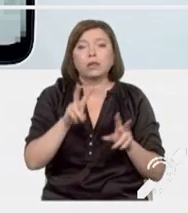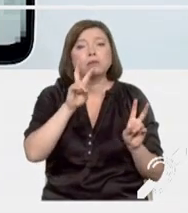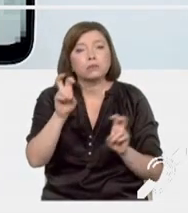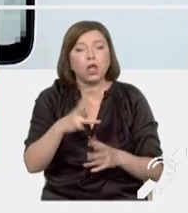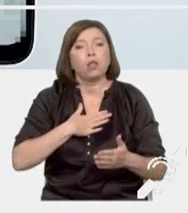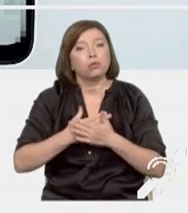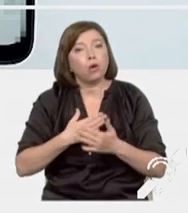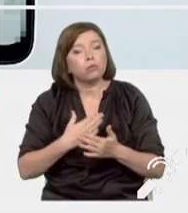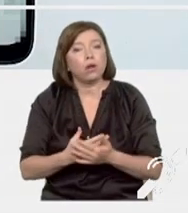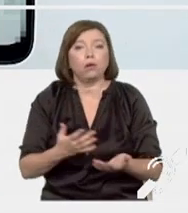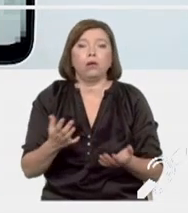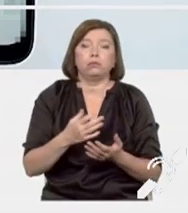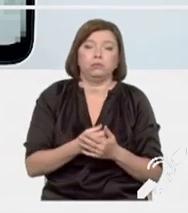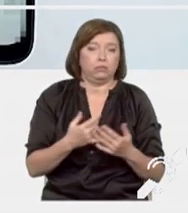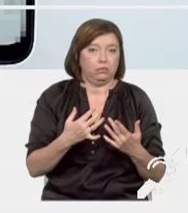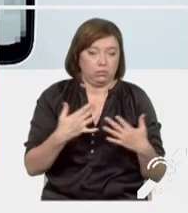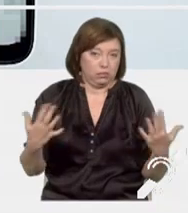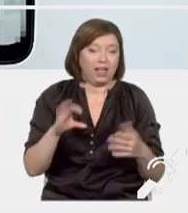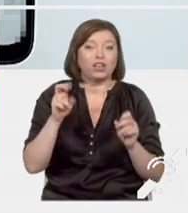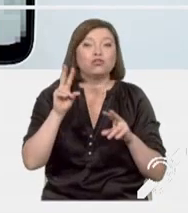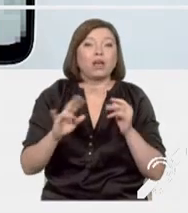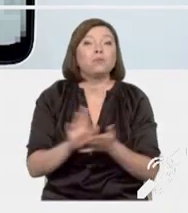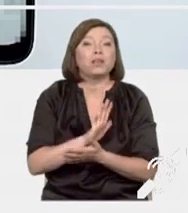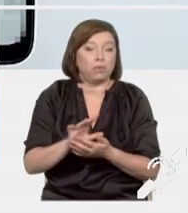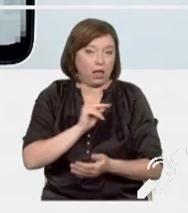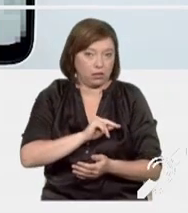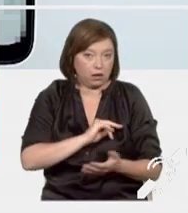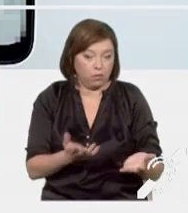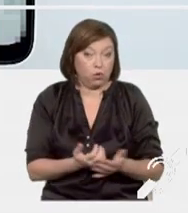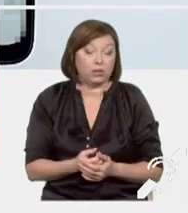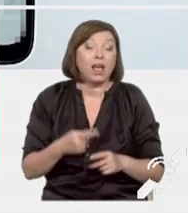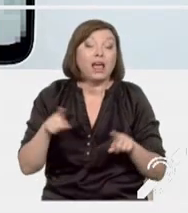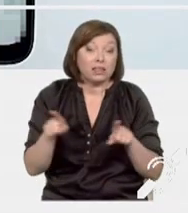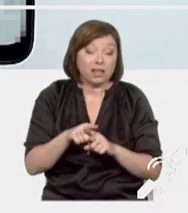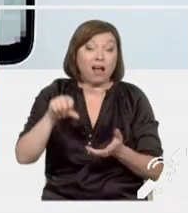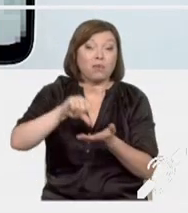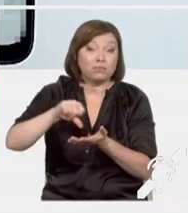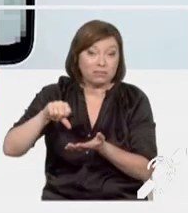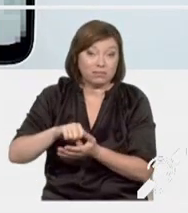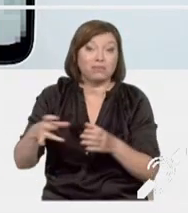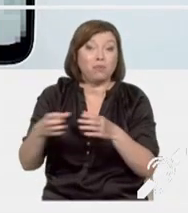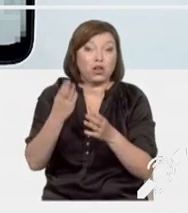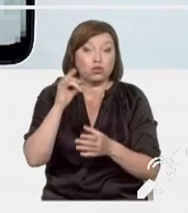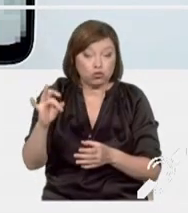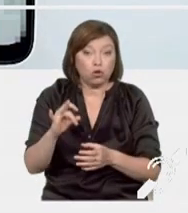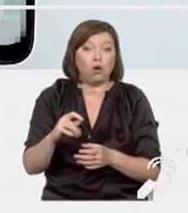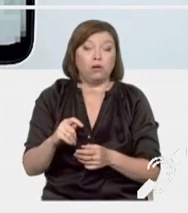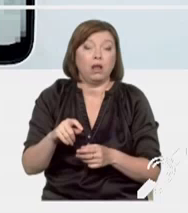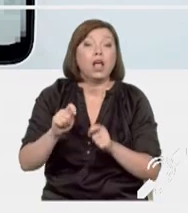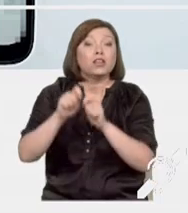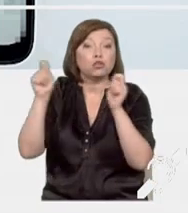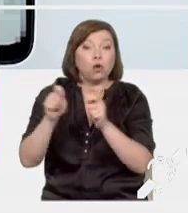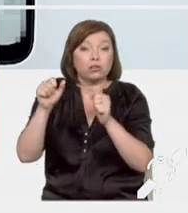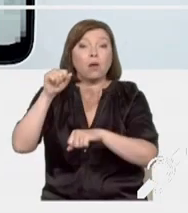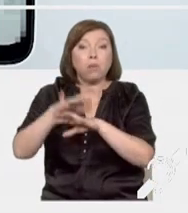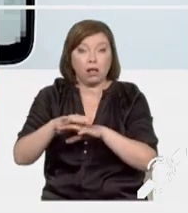de voluntar și voluntariat. Astfel, reprezentanților partidelor afiliate lui Șor le sunt create conturi